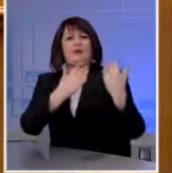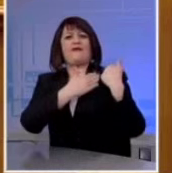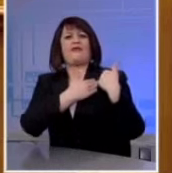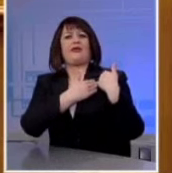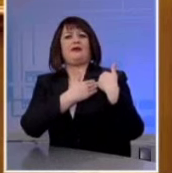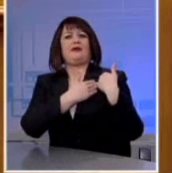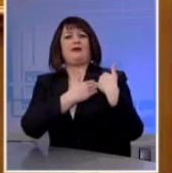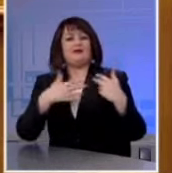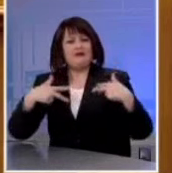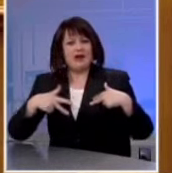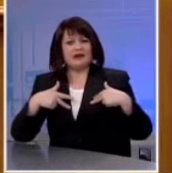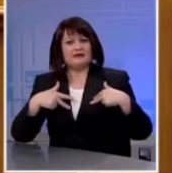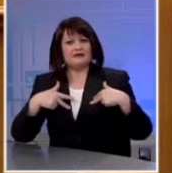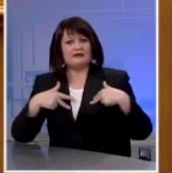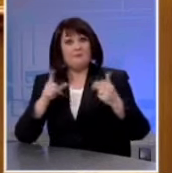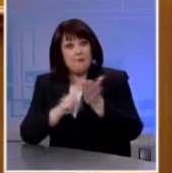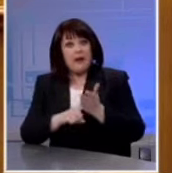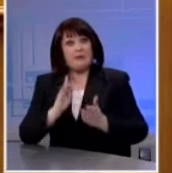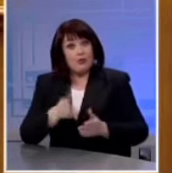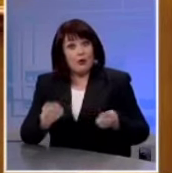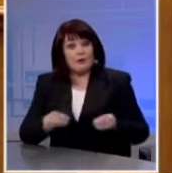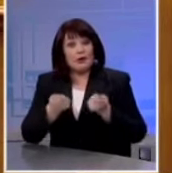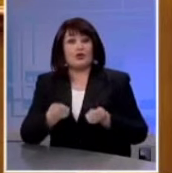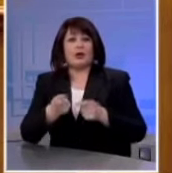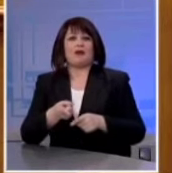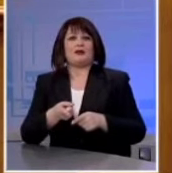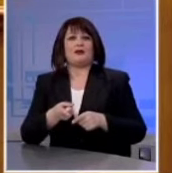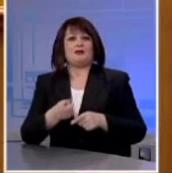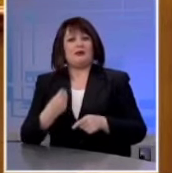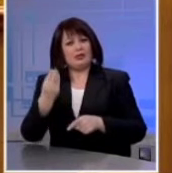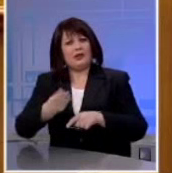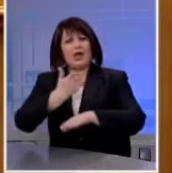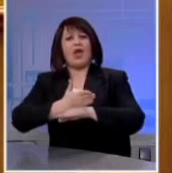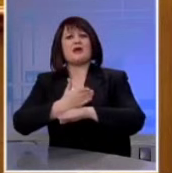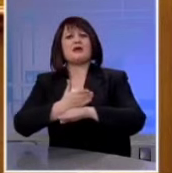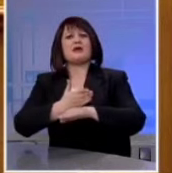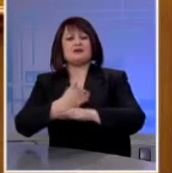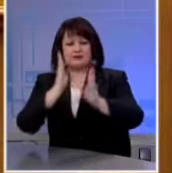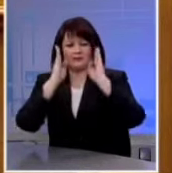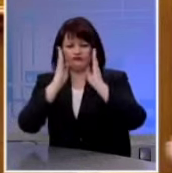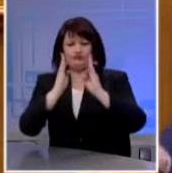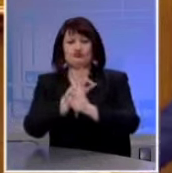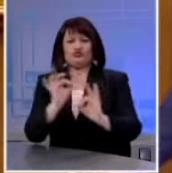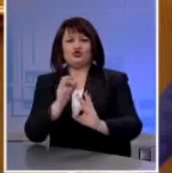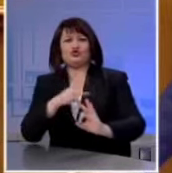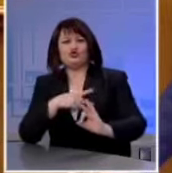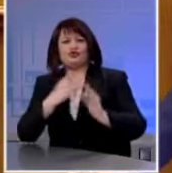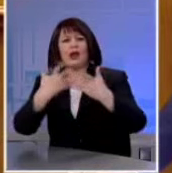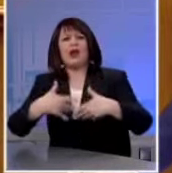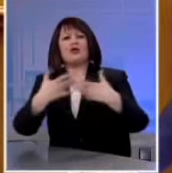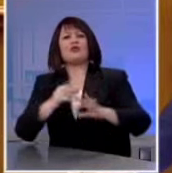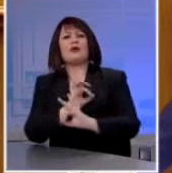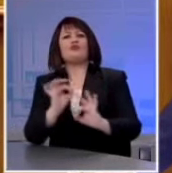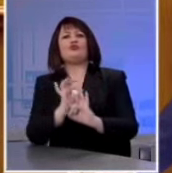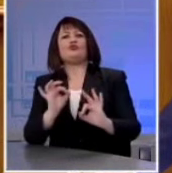που αποδίδονται στην κυβέρνηση, ώστε να εγγυάται την απρόσκοπτη και εύρυθμη δικαιοδοτική